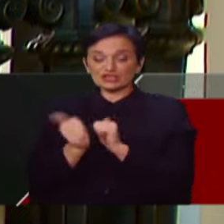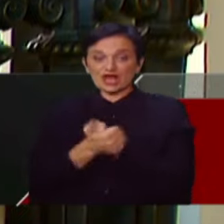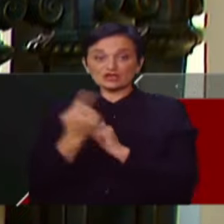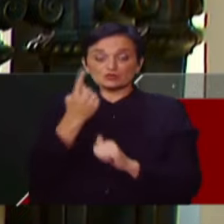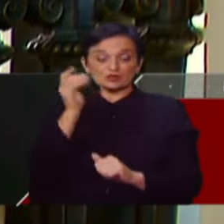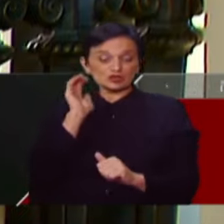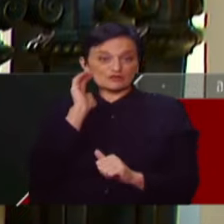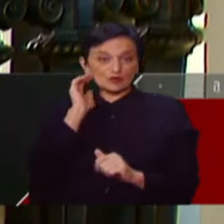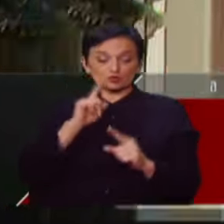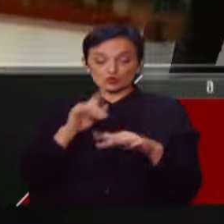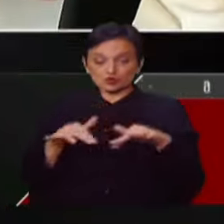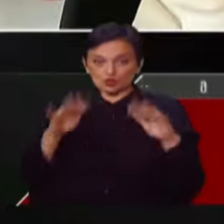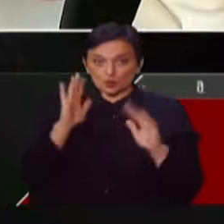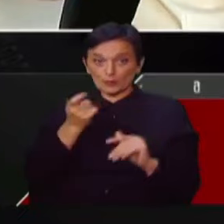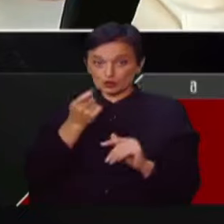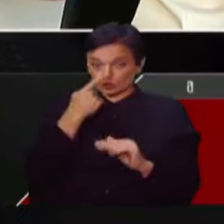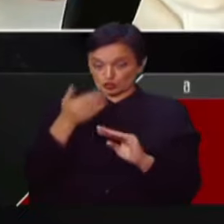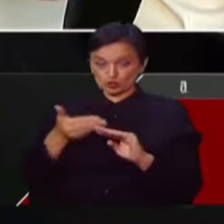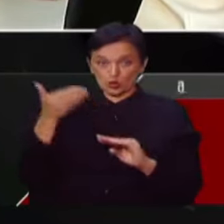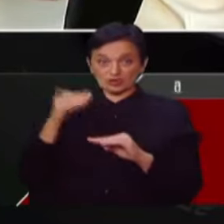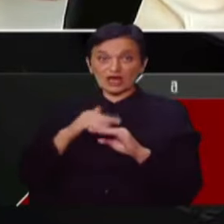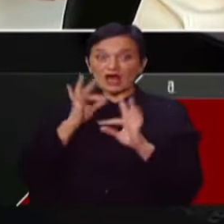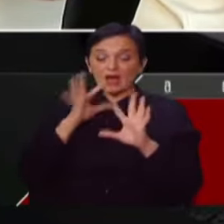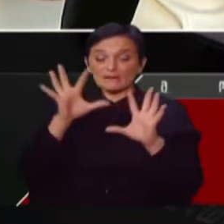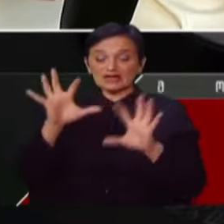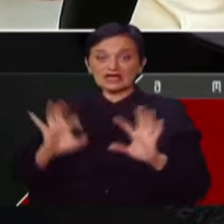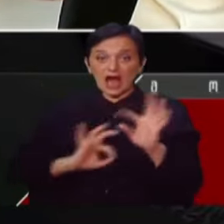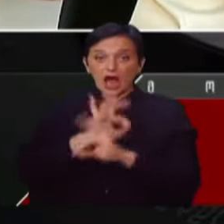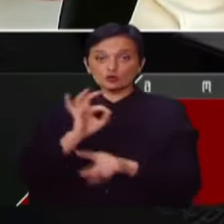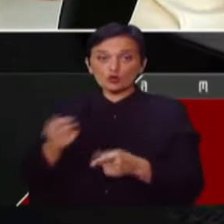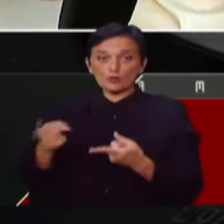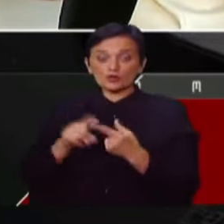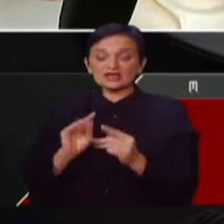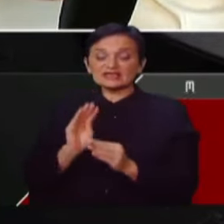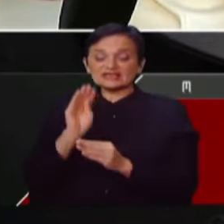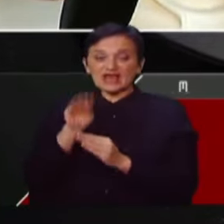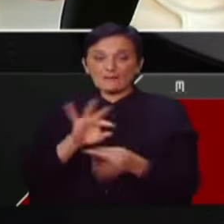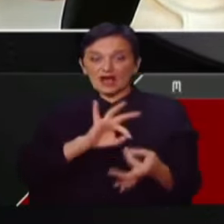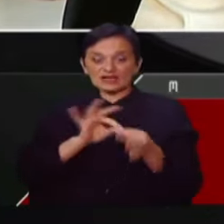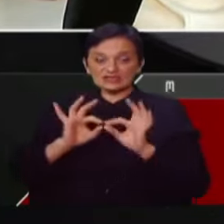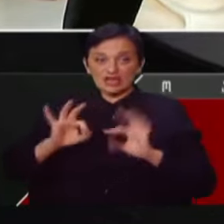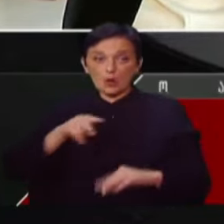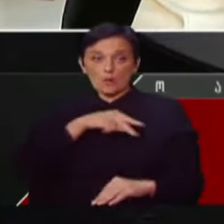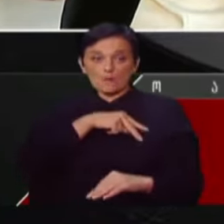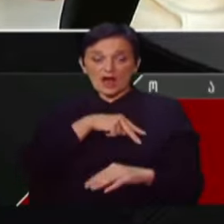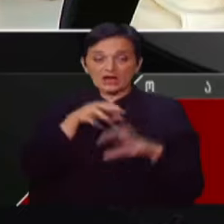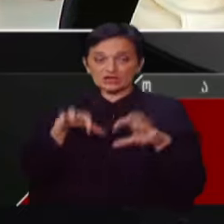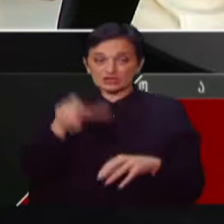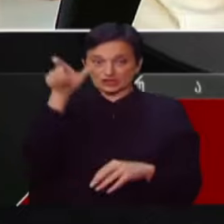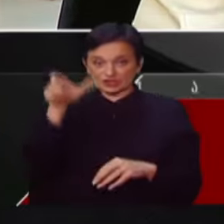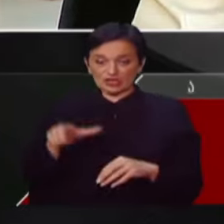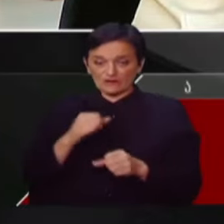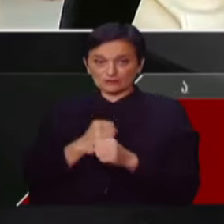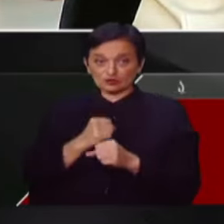პირველი მოსმენით განიხილავენ. ცოტა ხნის წინ ამნისტიის კანონ პროექტთან დაკავშირებით დამატებითი განმარტებები პარლამენტის თავმჯდომარემ